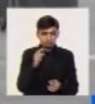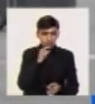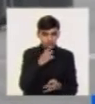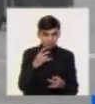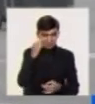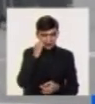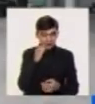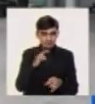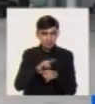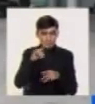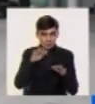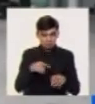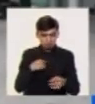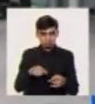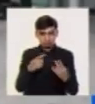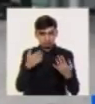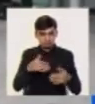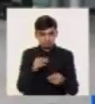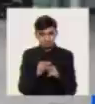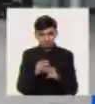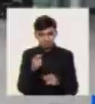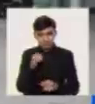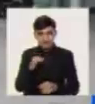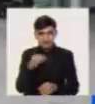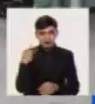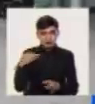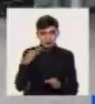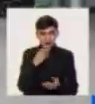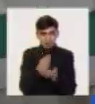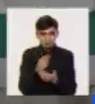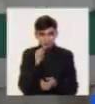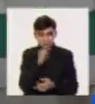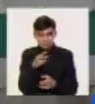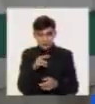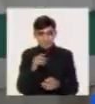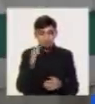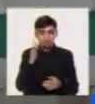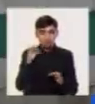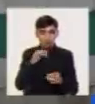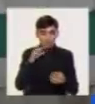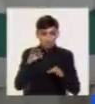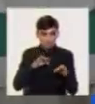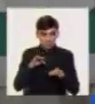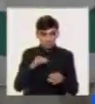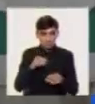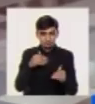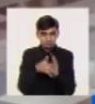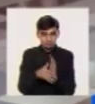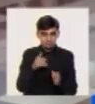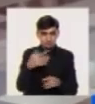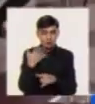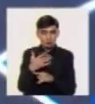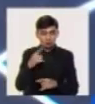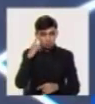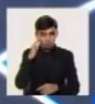ескі әуежайды ретке келтіреміз деді. Ал аймақ басшысының үнемшілдігінен алдыңғы жобаға жұмсалған ақшалар далаға кететін болды деп